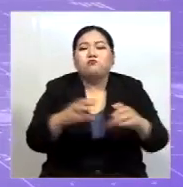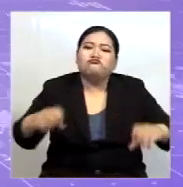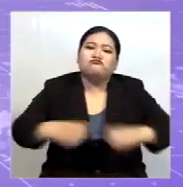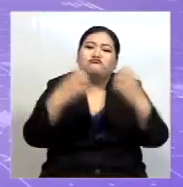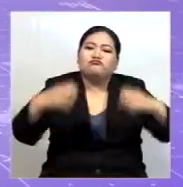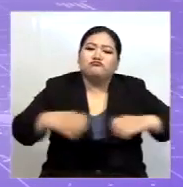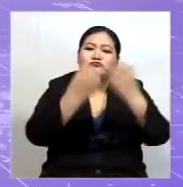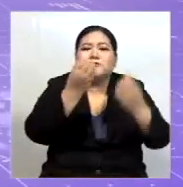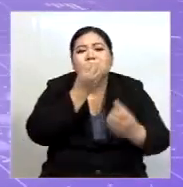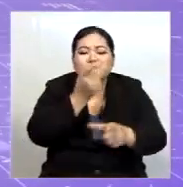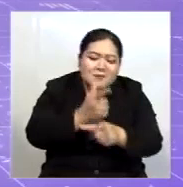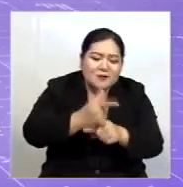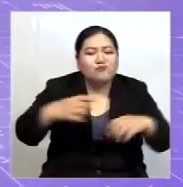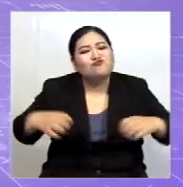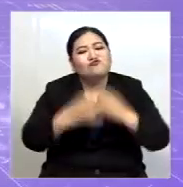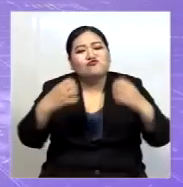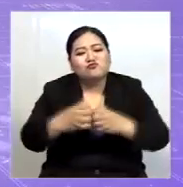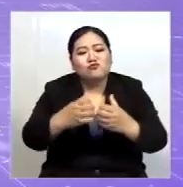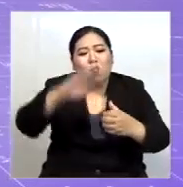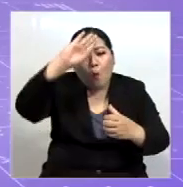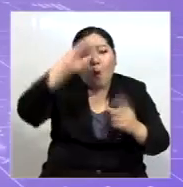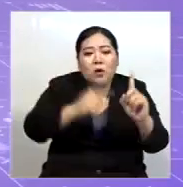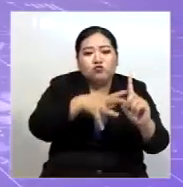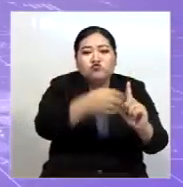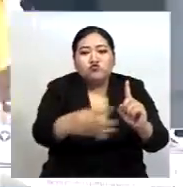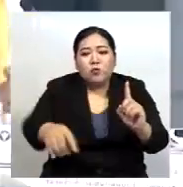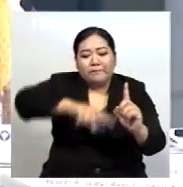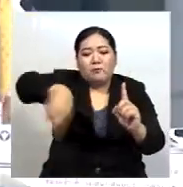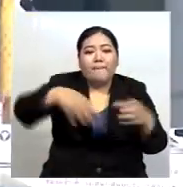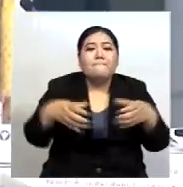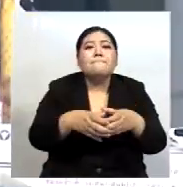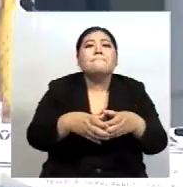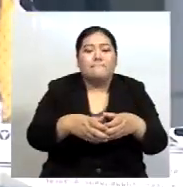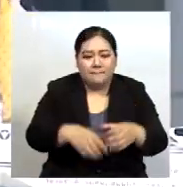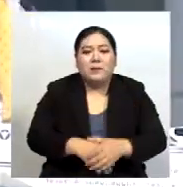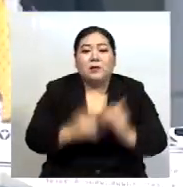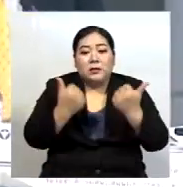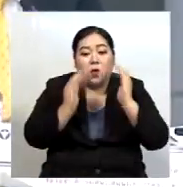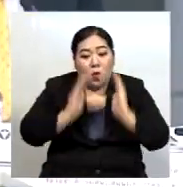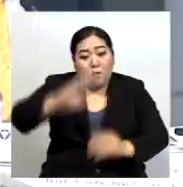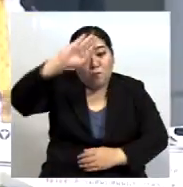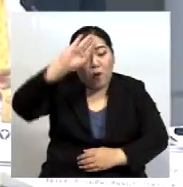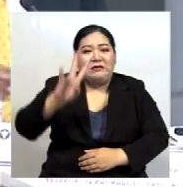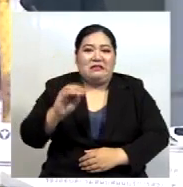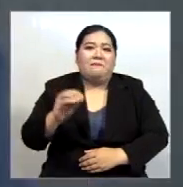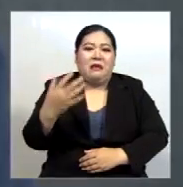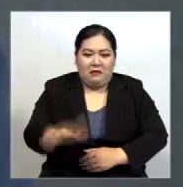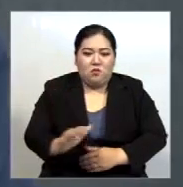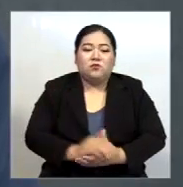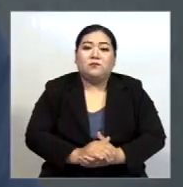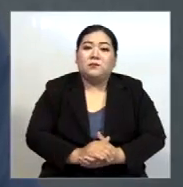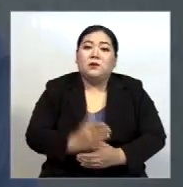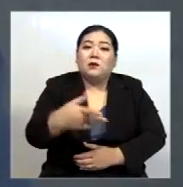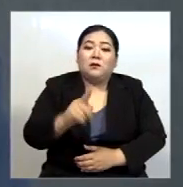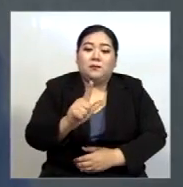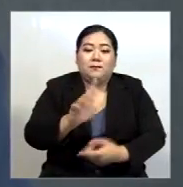ไปสังสรรค์ร่วมกันทำให้ยอดรวมผู้ติดเชื้อในประเทศไทยตอนนี้สะสมเป็น70คนนะครับโดยทางด้านของนายแพทย์สุขุมก